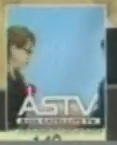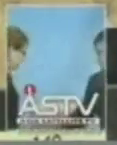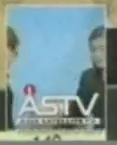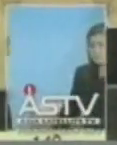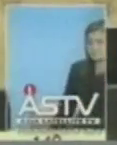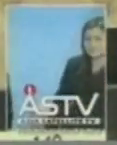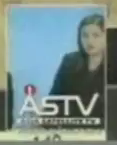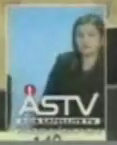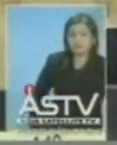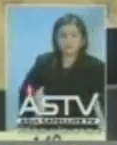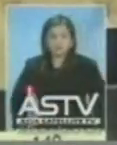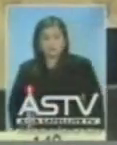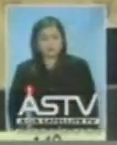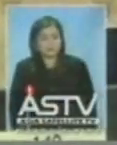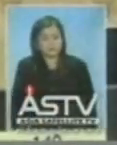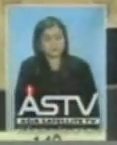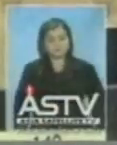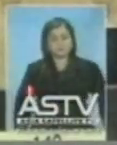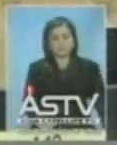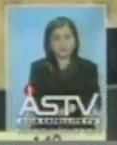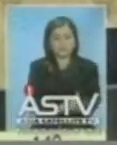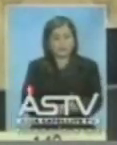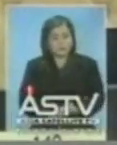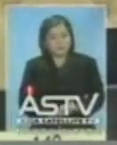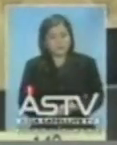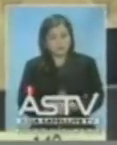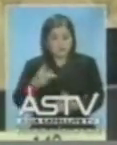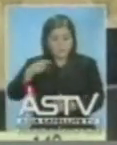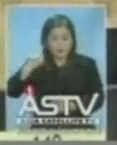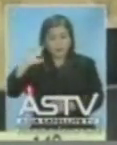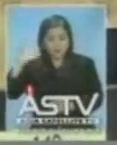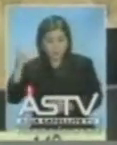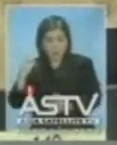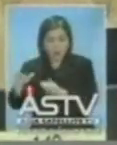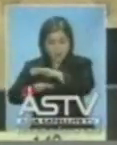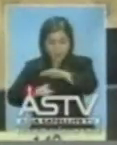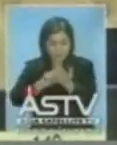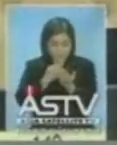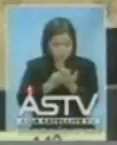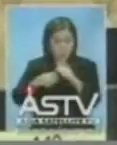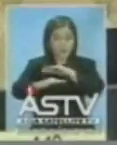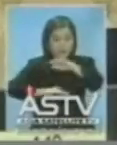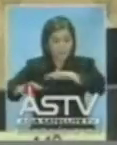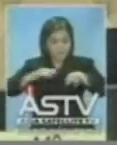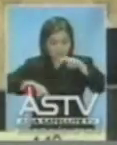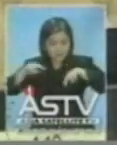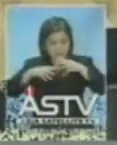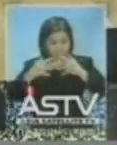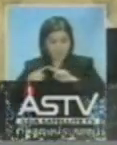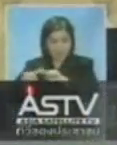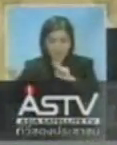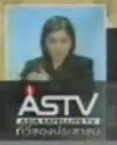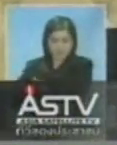ผู้ถูกกล่าวหามีอะไรจะแถลงเพิ่มเติมไหมปปช.บอกว่าเอามาประกอบการพิจารณาแล้วแต่เอกสารท่านไม่มีพยานหลักฐานใ